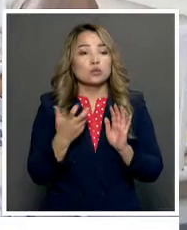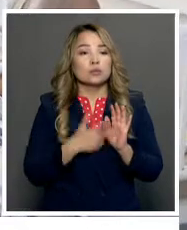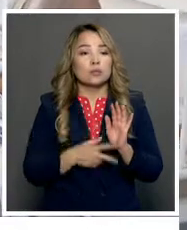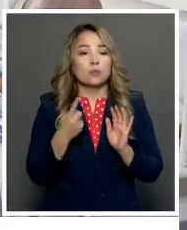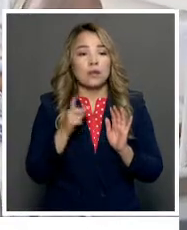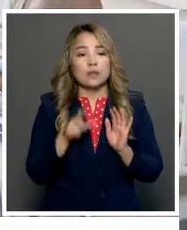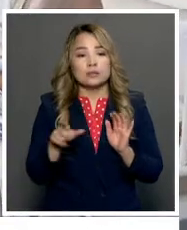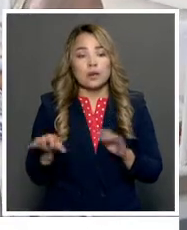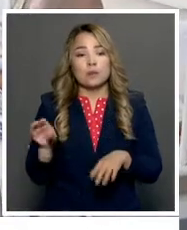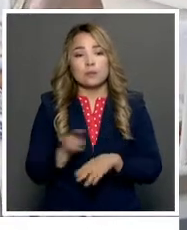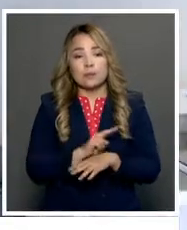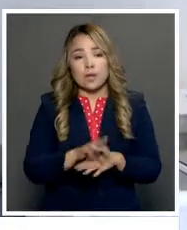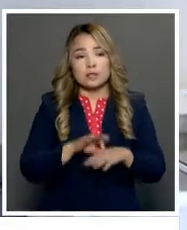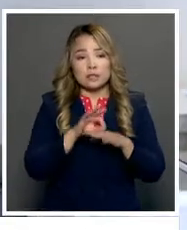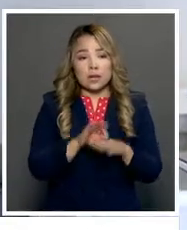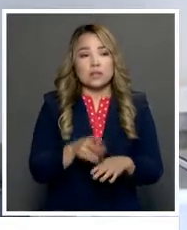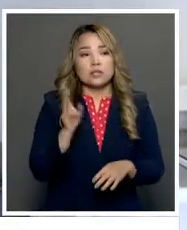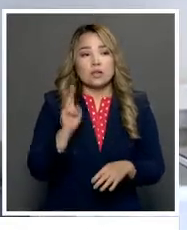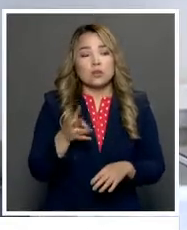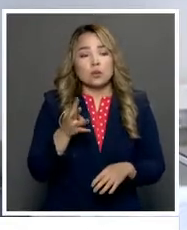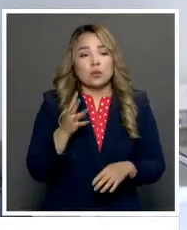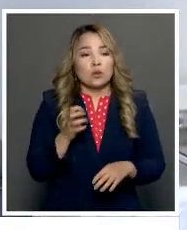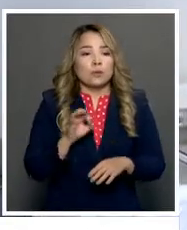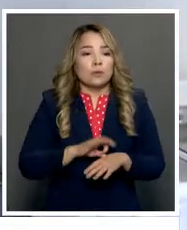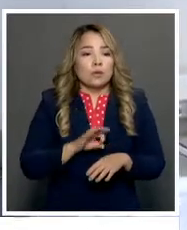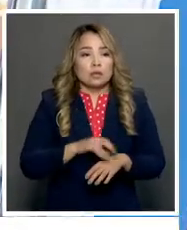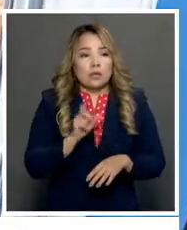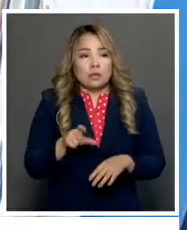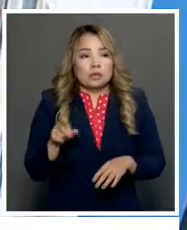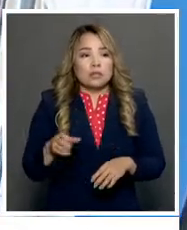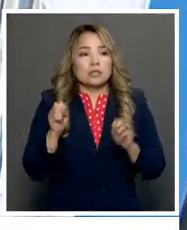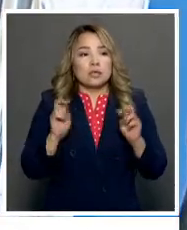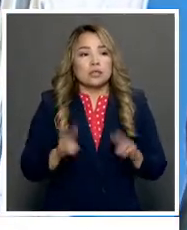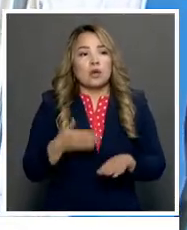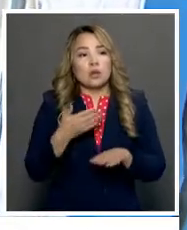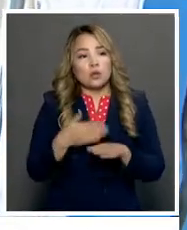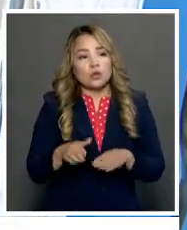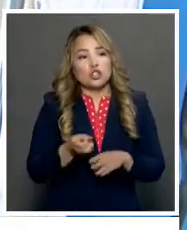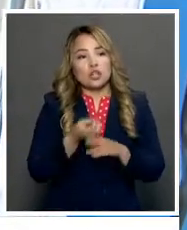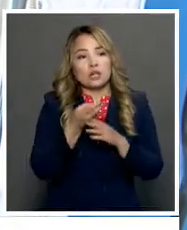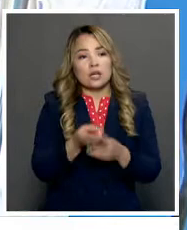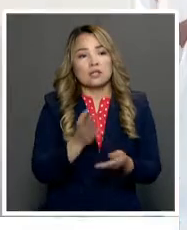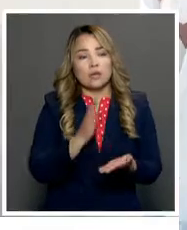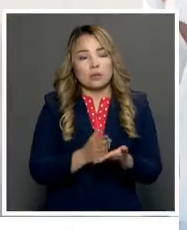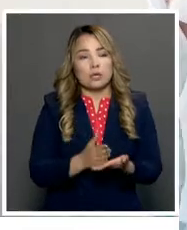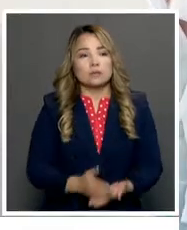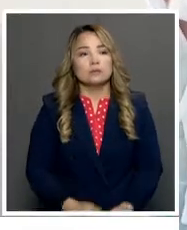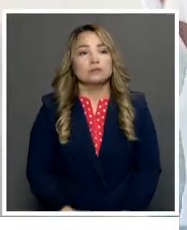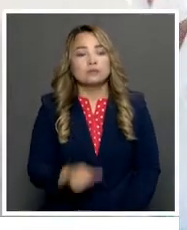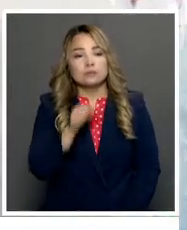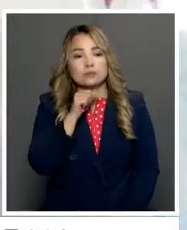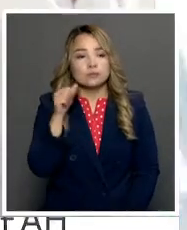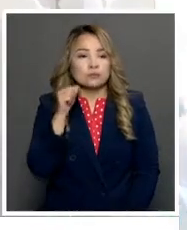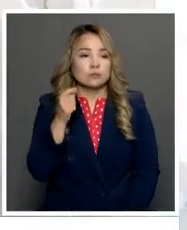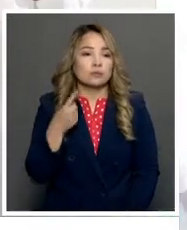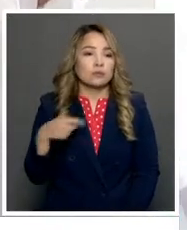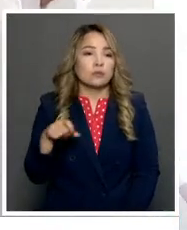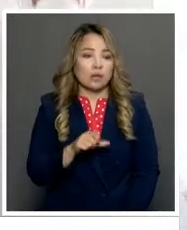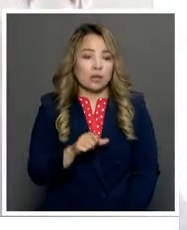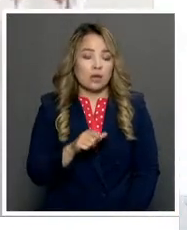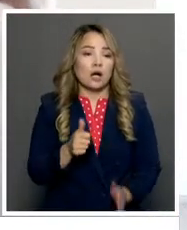ем қабылдаса, тағы 2400 науқас арнайы бөлімшелерге жатқызылған. Өткен аптада біз 600 орын